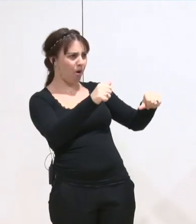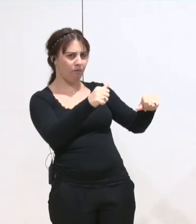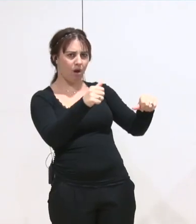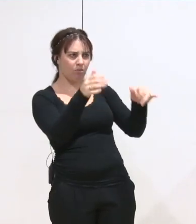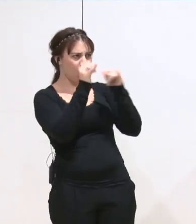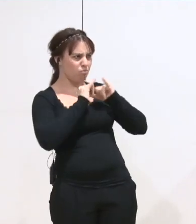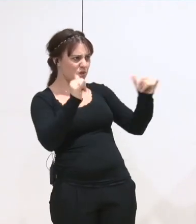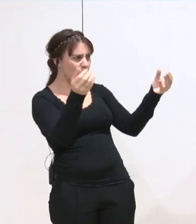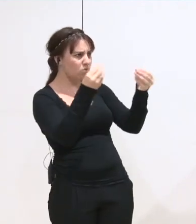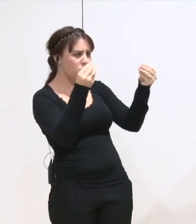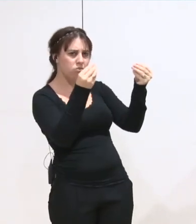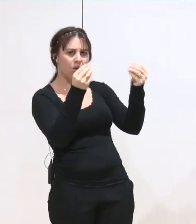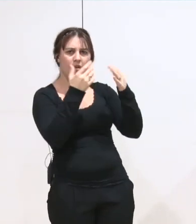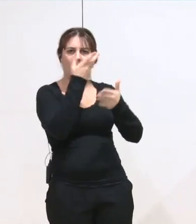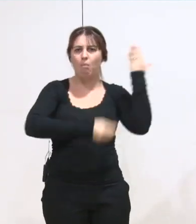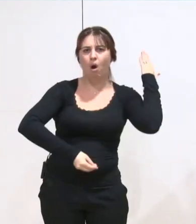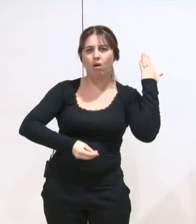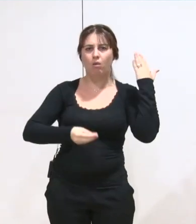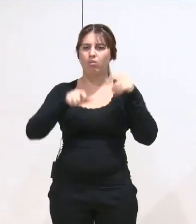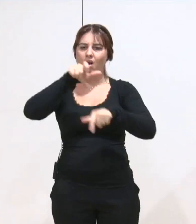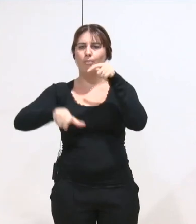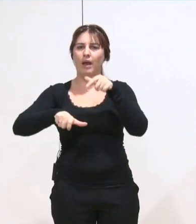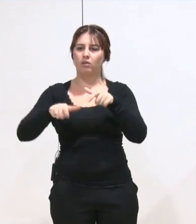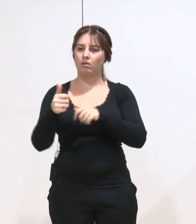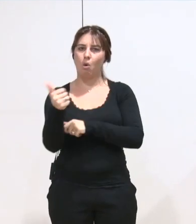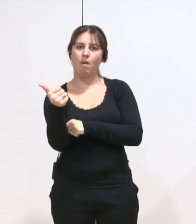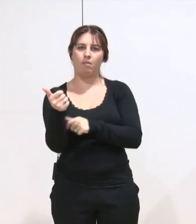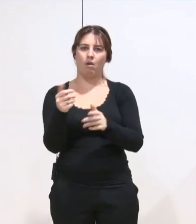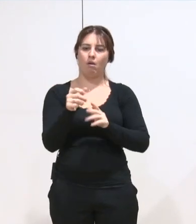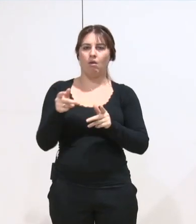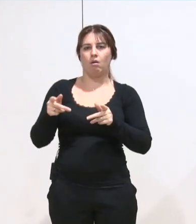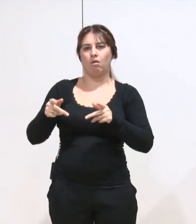troubles ? Quant au public de la rue, ces cabossiers de la vie,